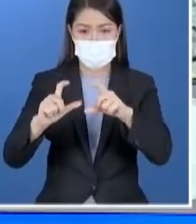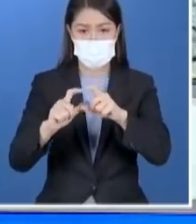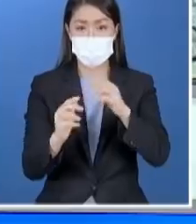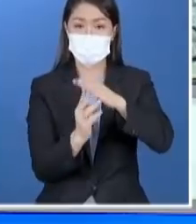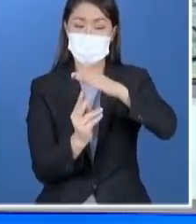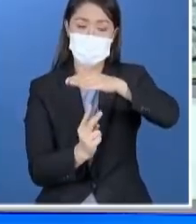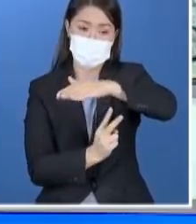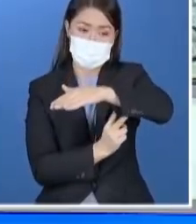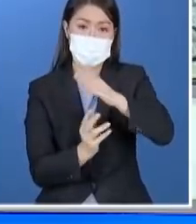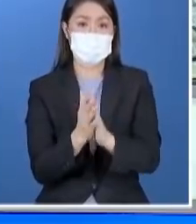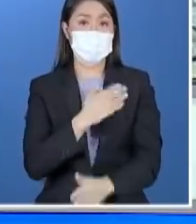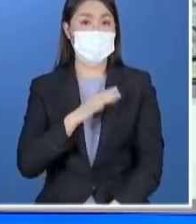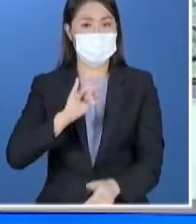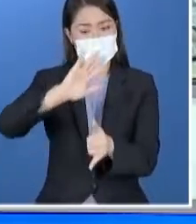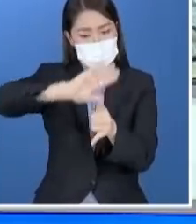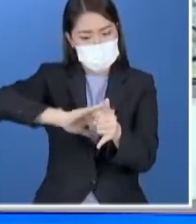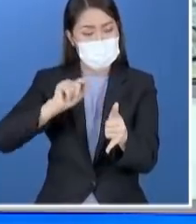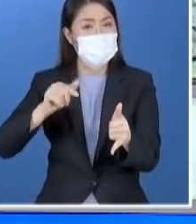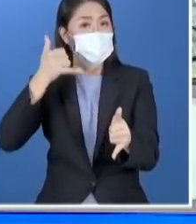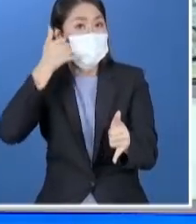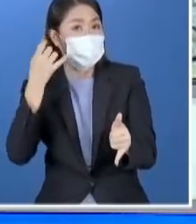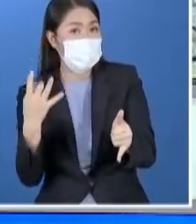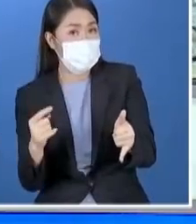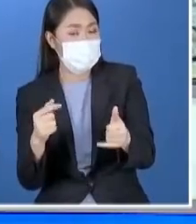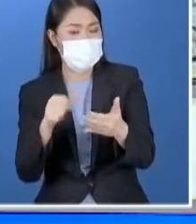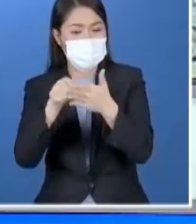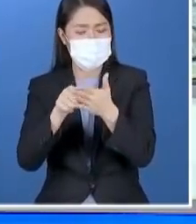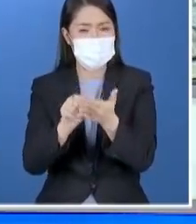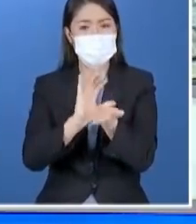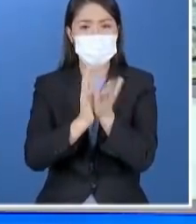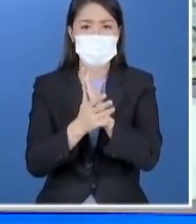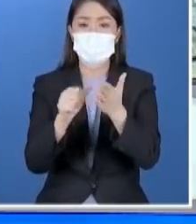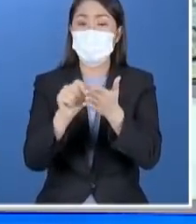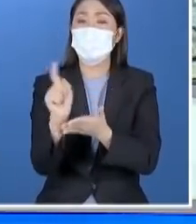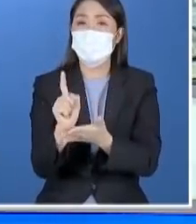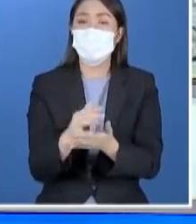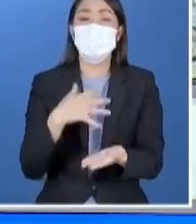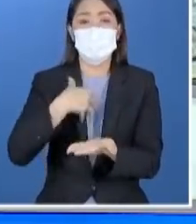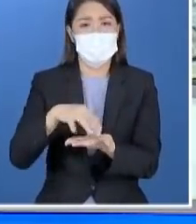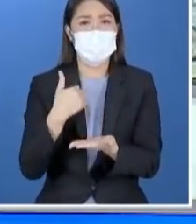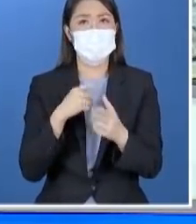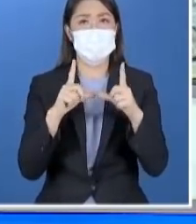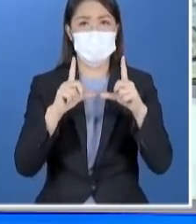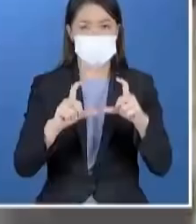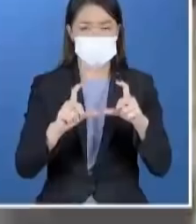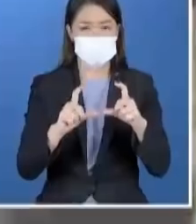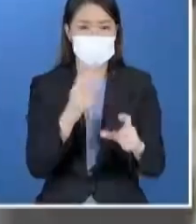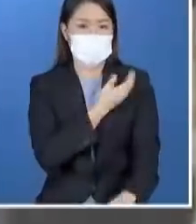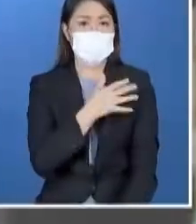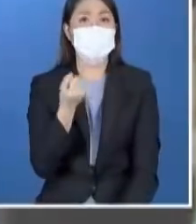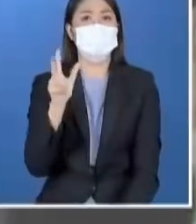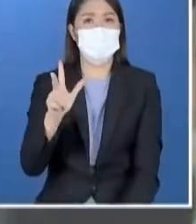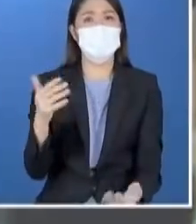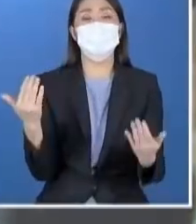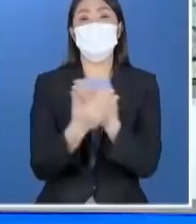นสะพานพระราม8อ่ะเขาใช้โทรศัพท์อะไรหรือปรับโหมดไหนกันแน ่ ซึ่งเขาก็ให้สัมภาษณ์นะว่าถ่ายด้วย OPPO 13แล้วก็ปรับในโหม